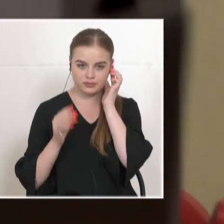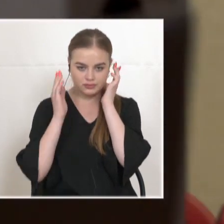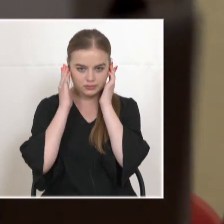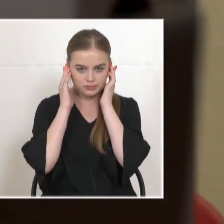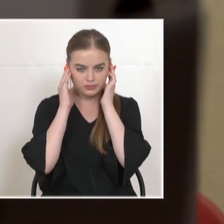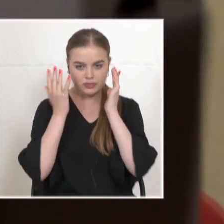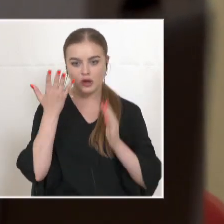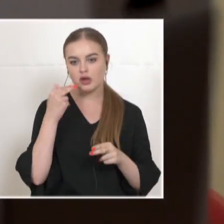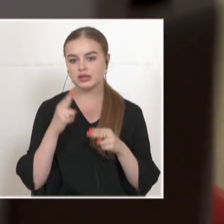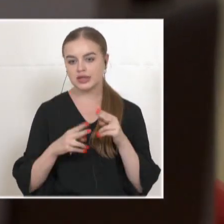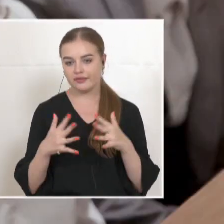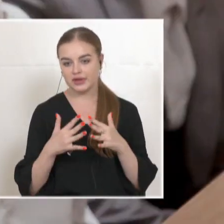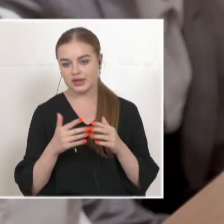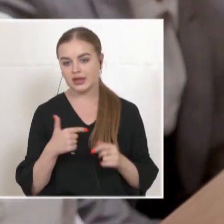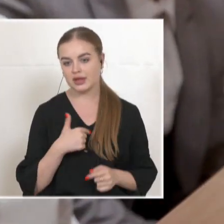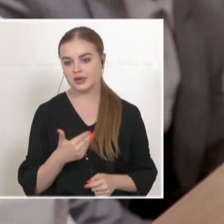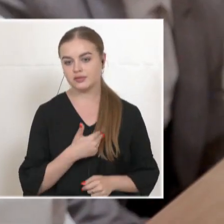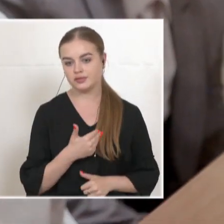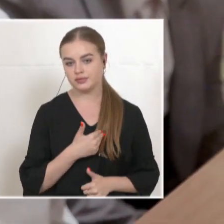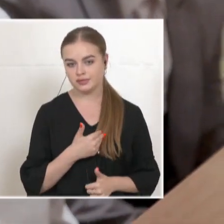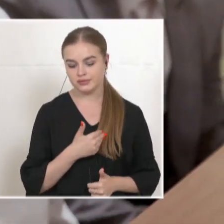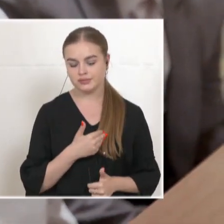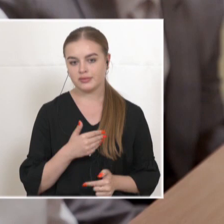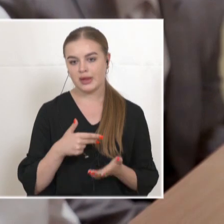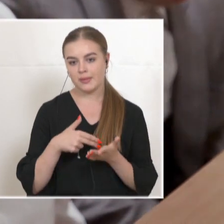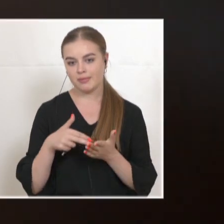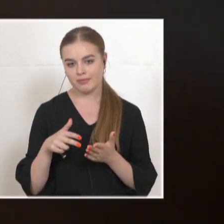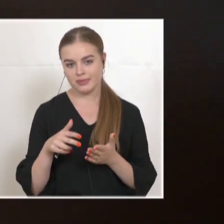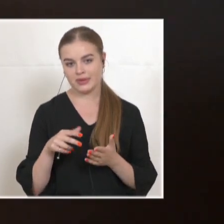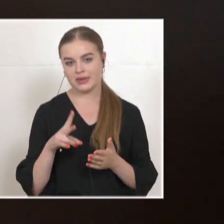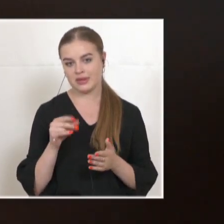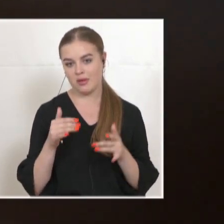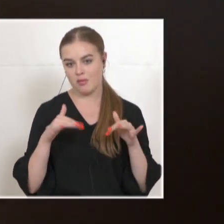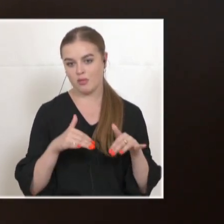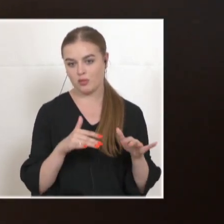Коли закінчиться війна, я збираюсь піти на море.